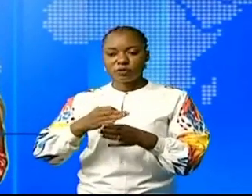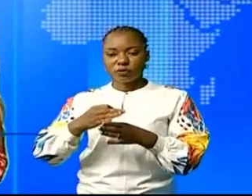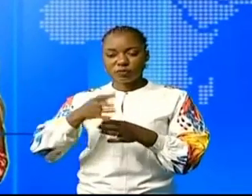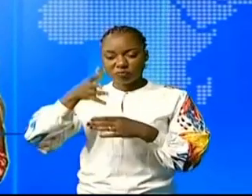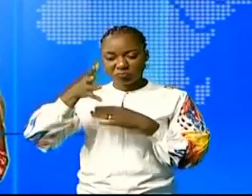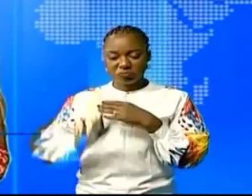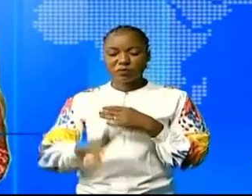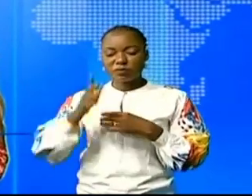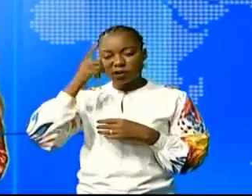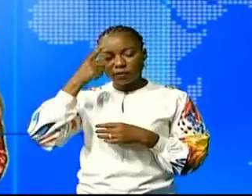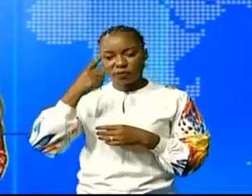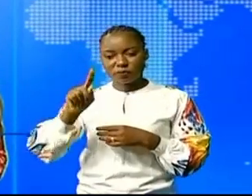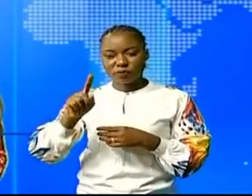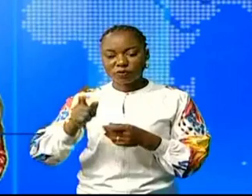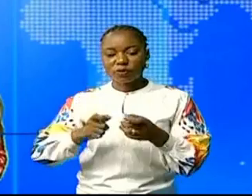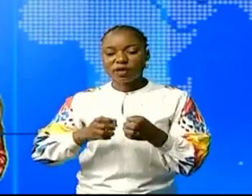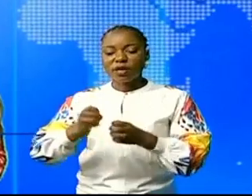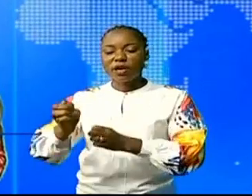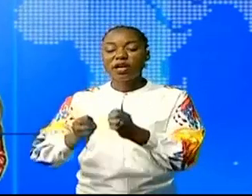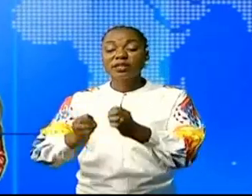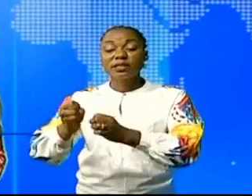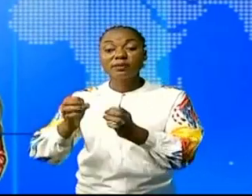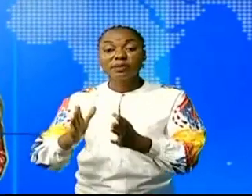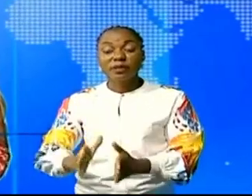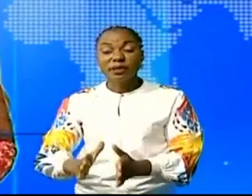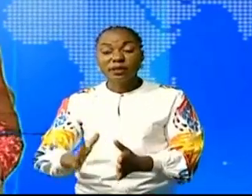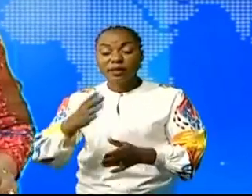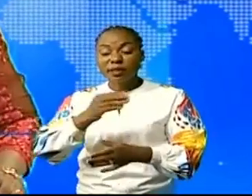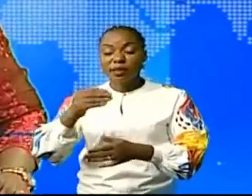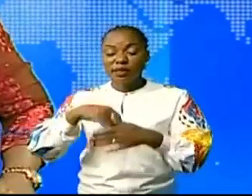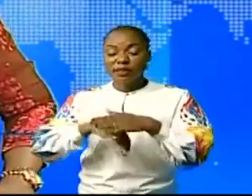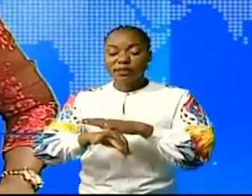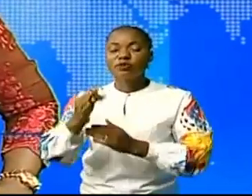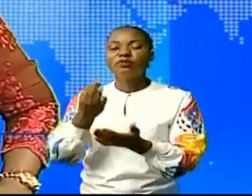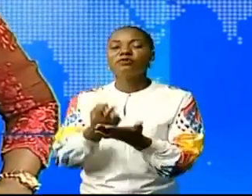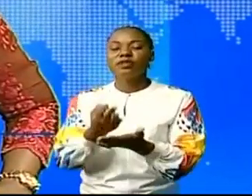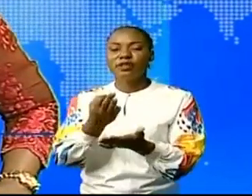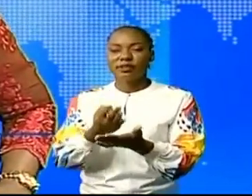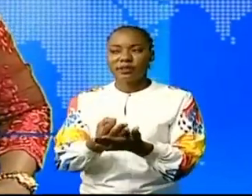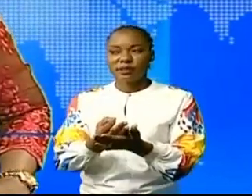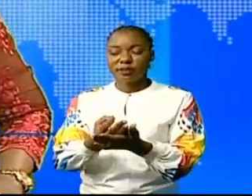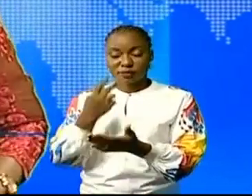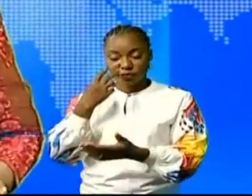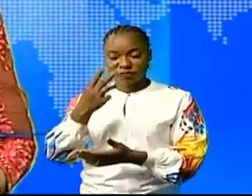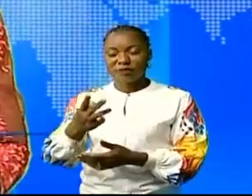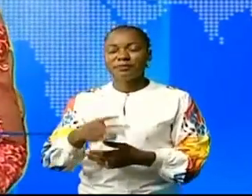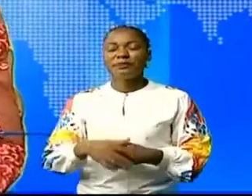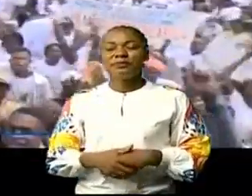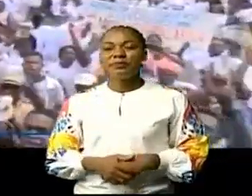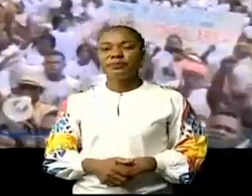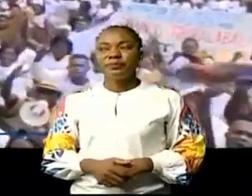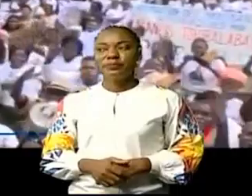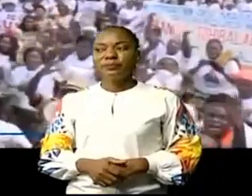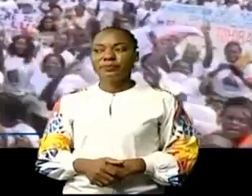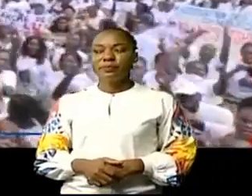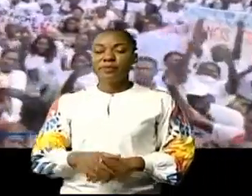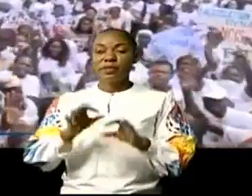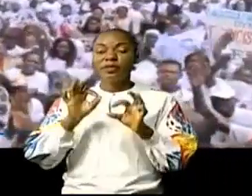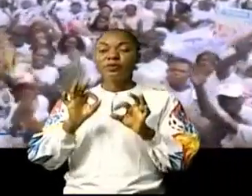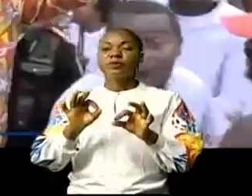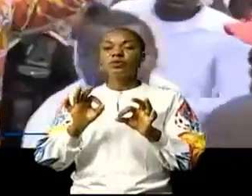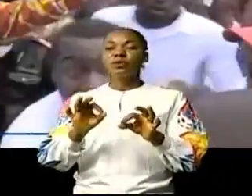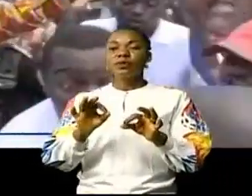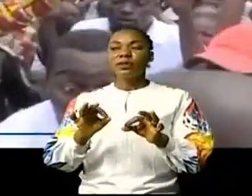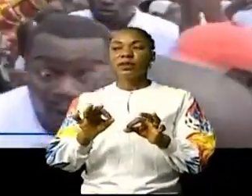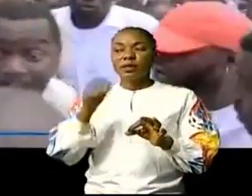professionnelles sur l'entrepreneuriat et l'inclusion financière. Serge Mata, reportage. Au niveau national, les